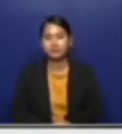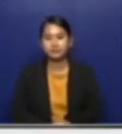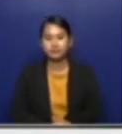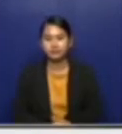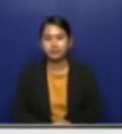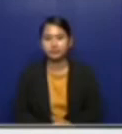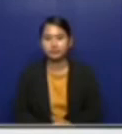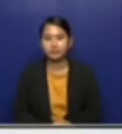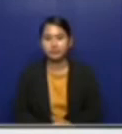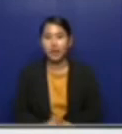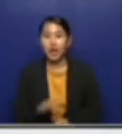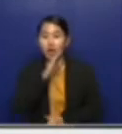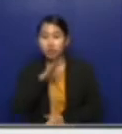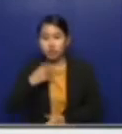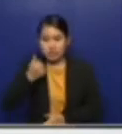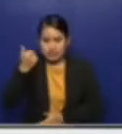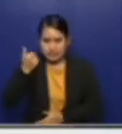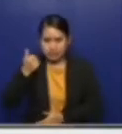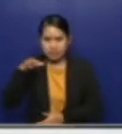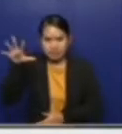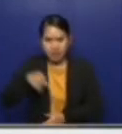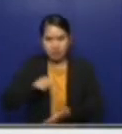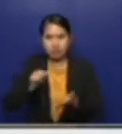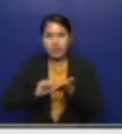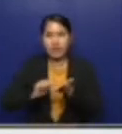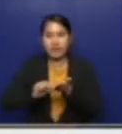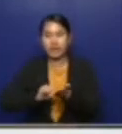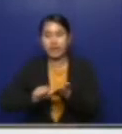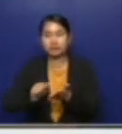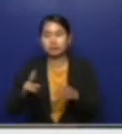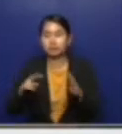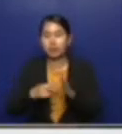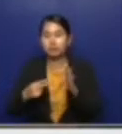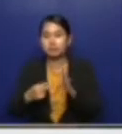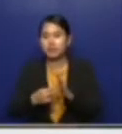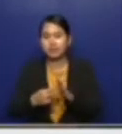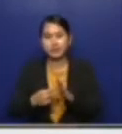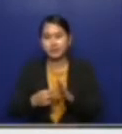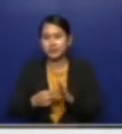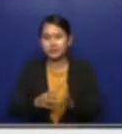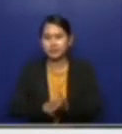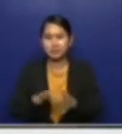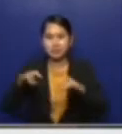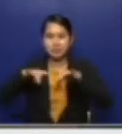ก้ถ้าตัวอื่นแก้ผมว่ามันจัดยาไม่ถูกโร